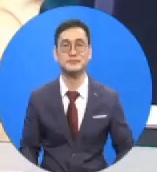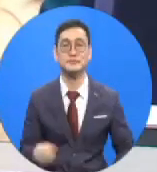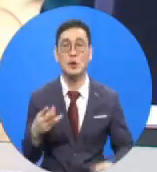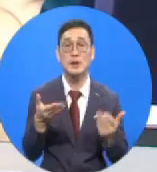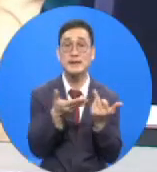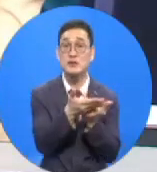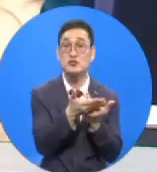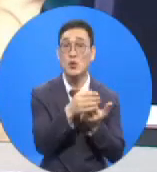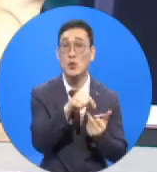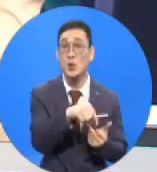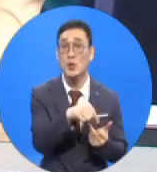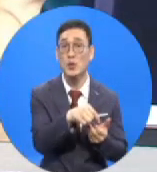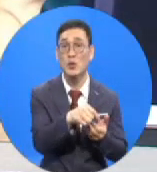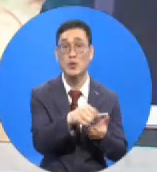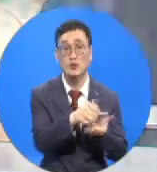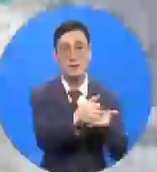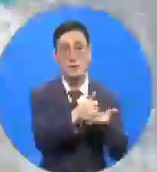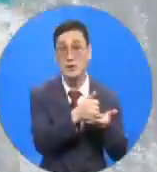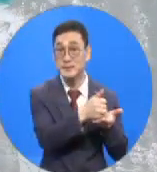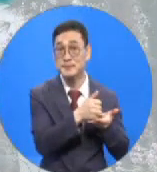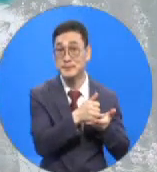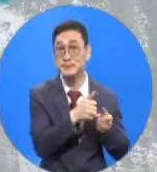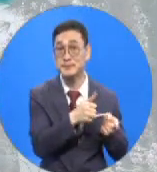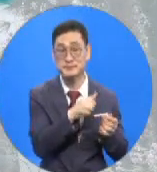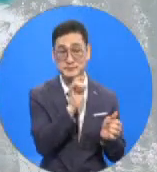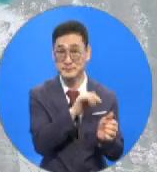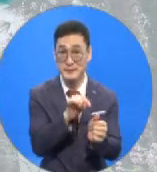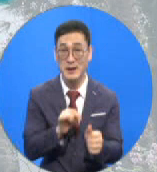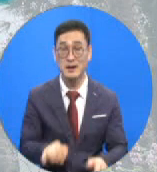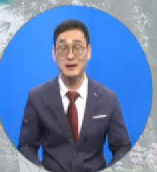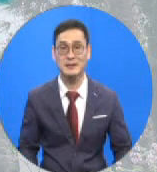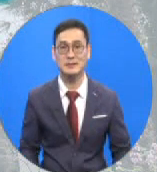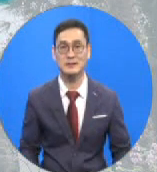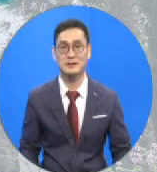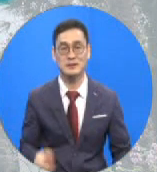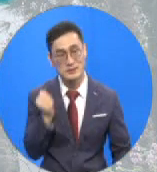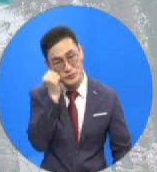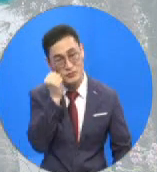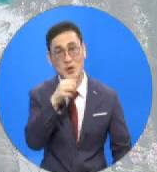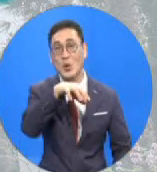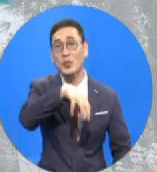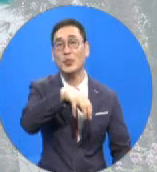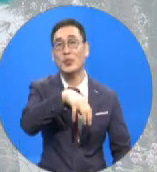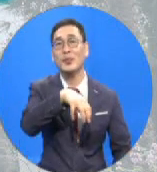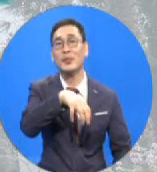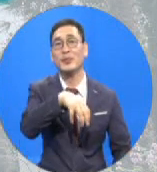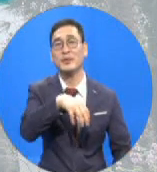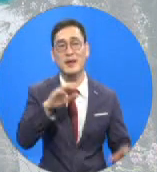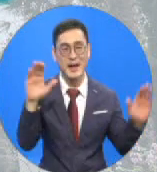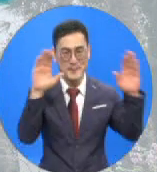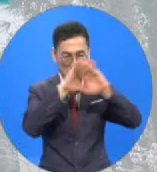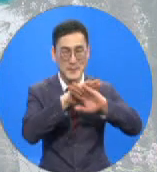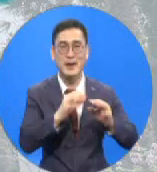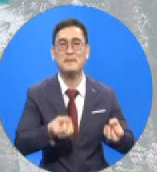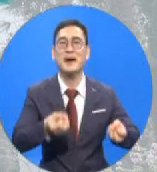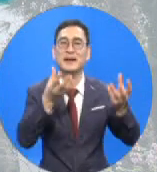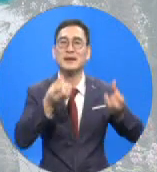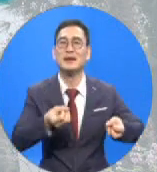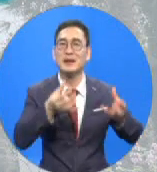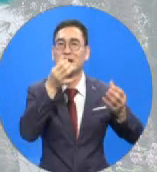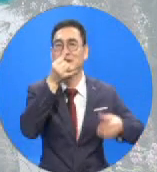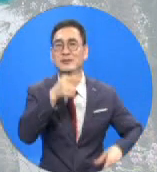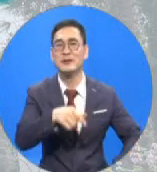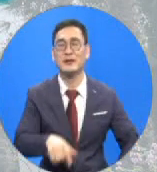확진 됐는데 이 시국의 수 뜰과 야간 파티를 열었다고 합니다 지금 보시는 것처럼 소개 포시 에 있는 게스트 하우스